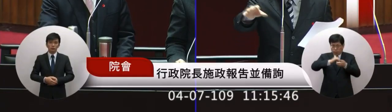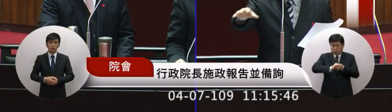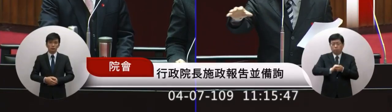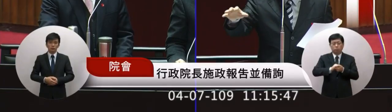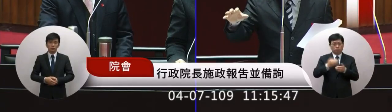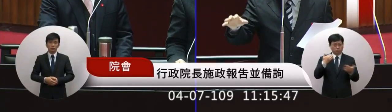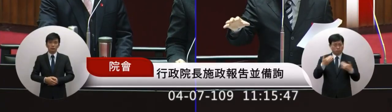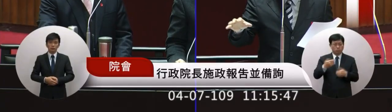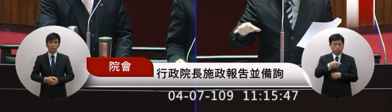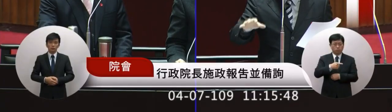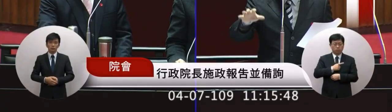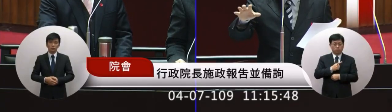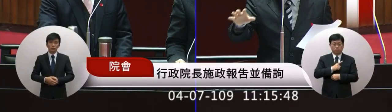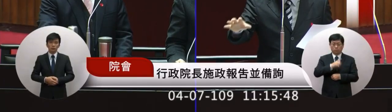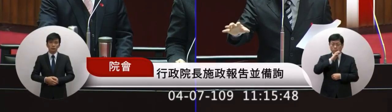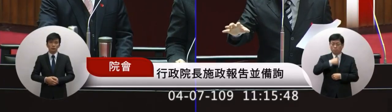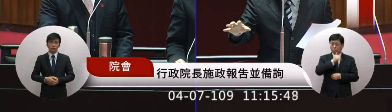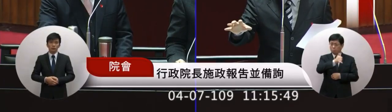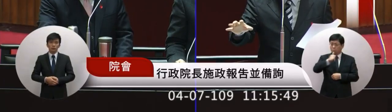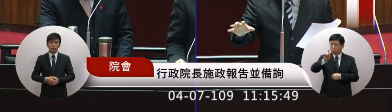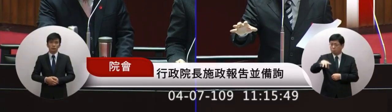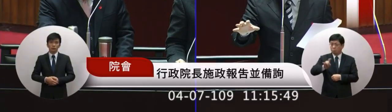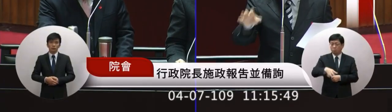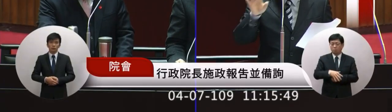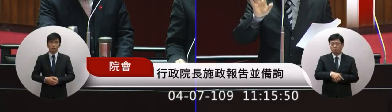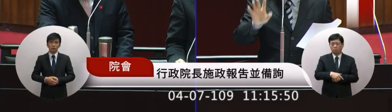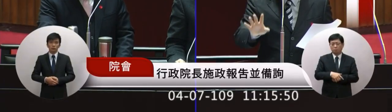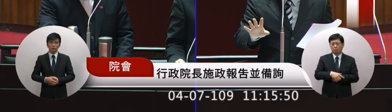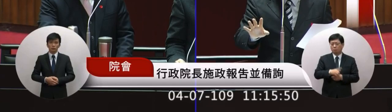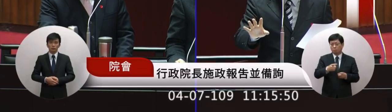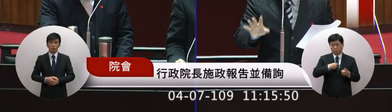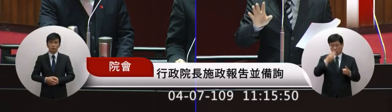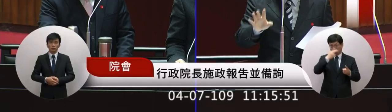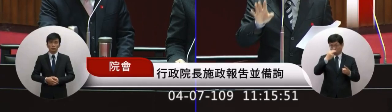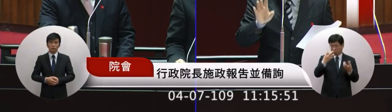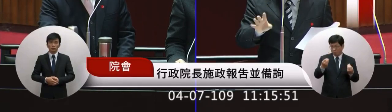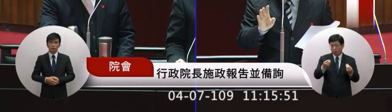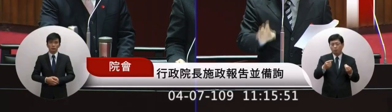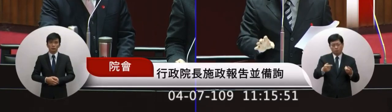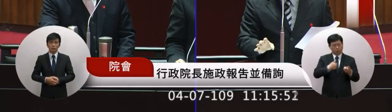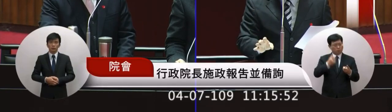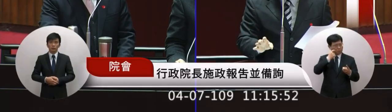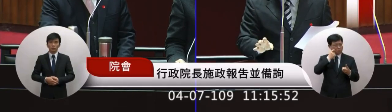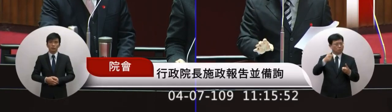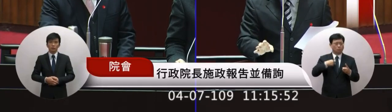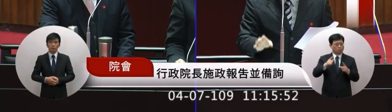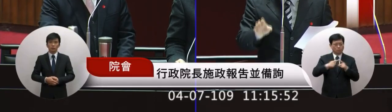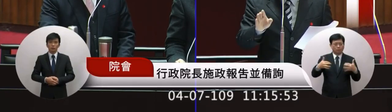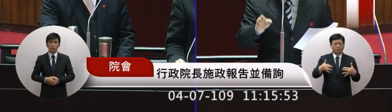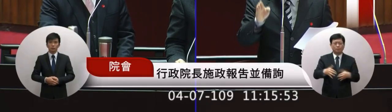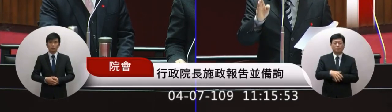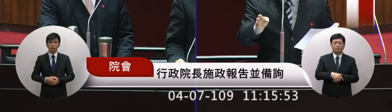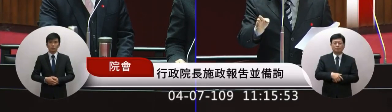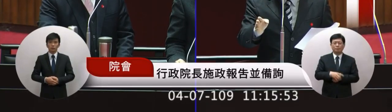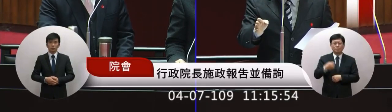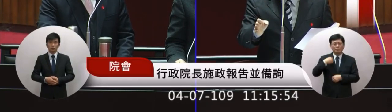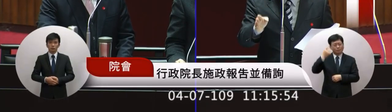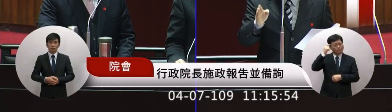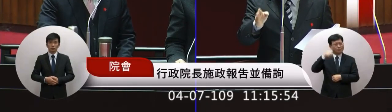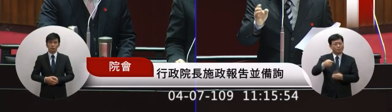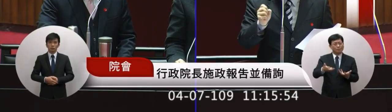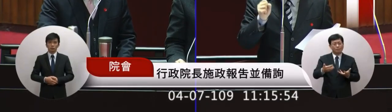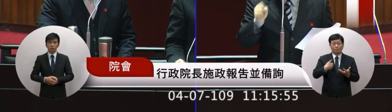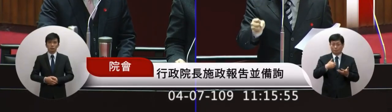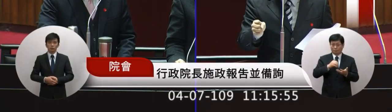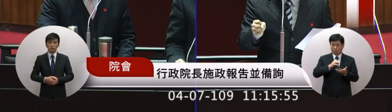他们的一个活动的范围其实是没有风险的，我觉得这是一个很大的一个问题哈。那我在想这个部分的时候，